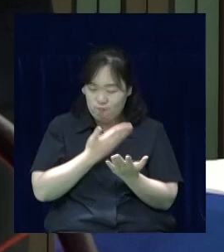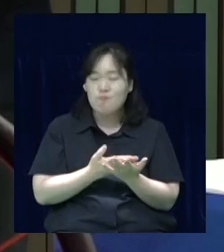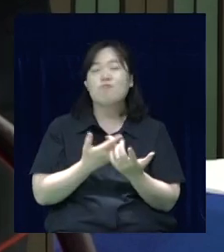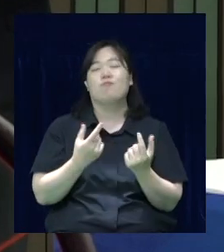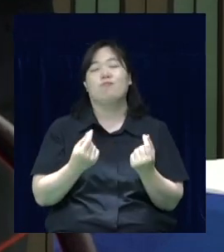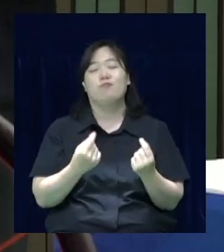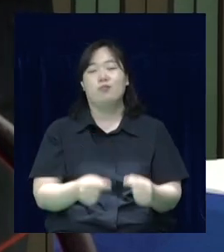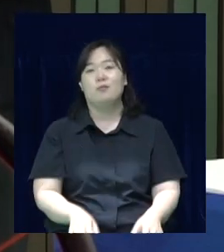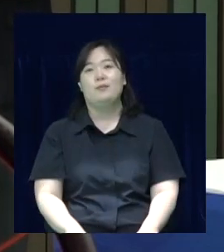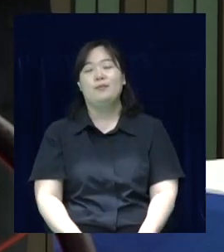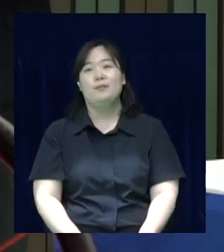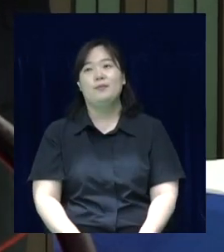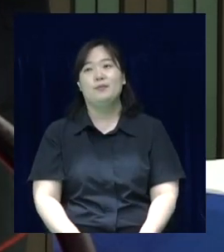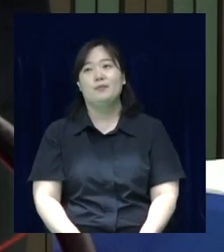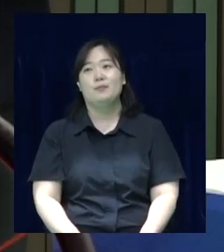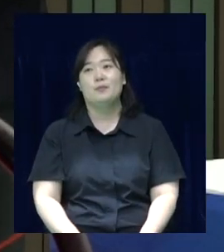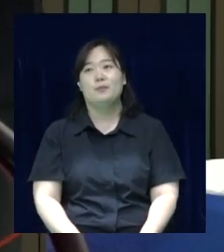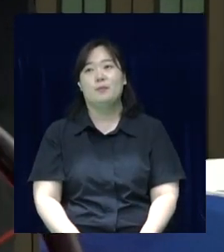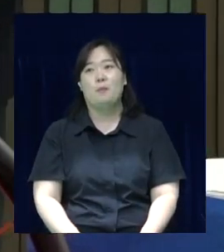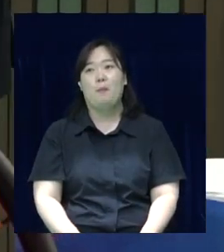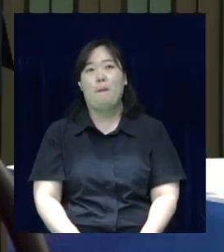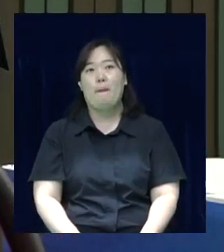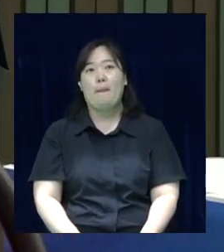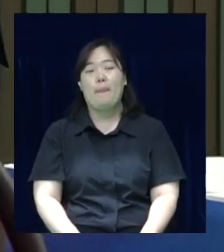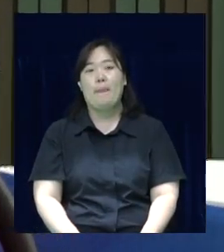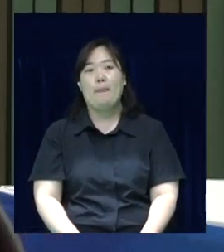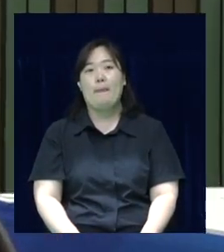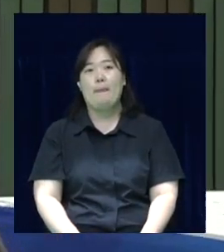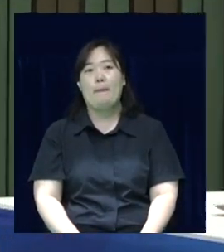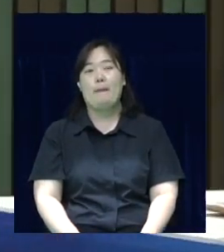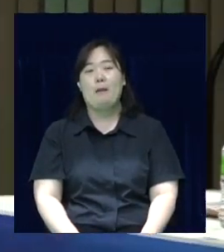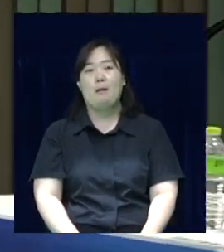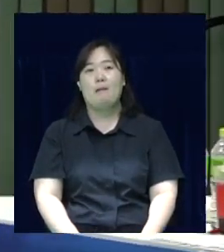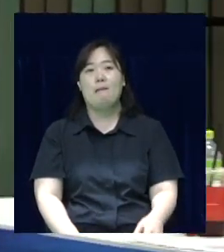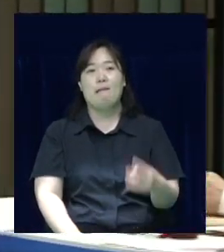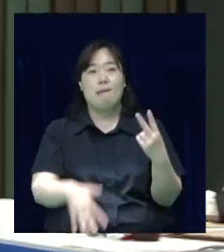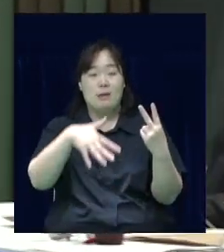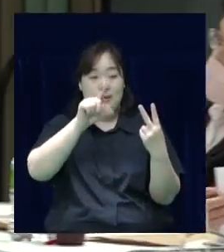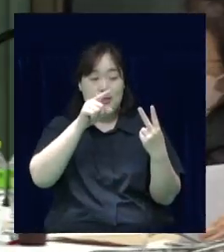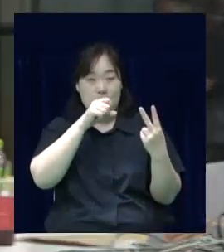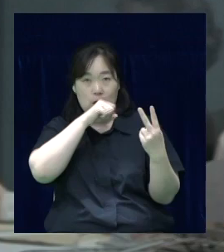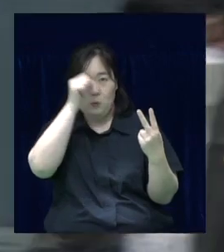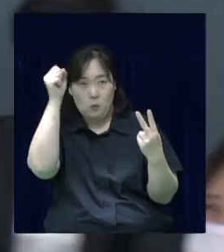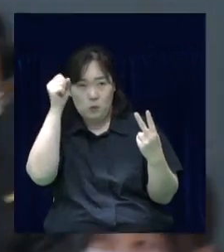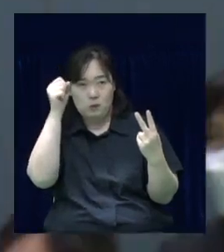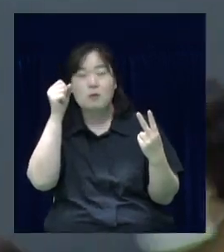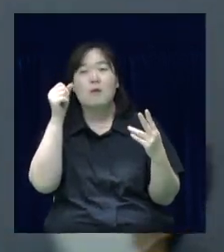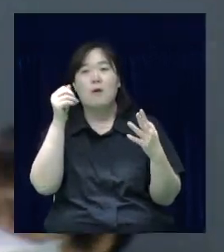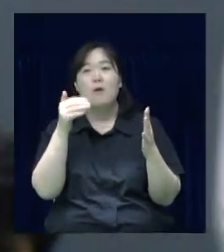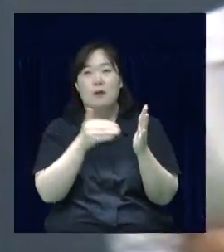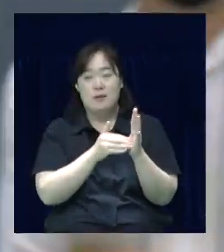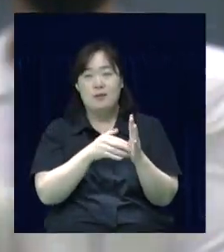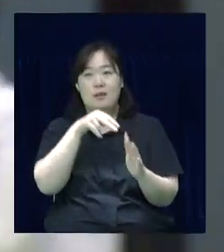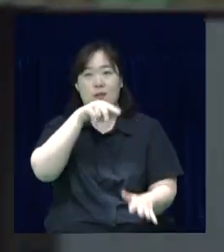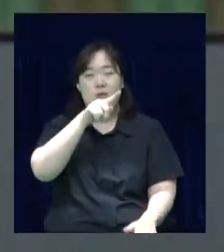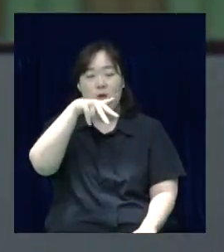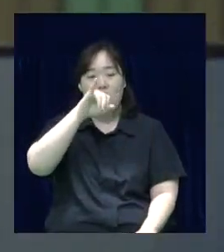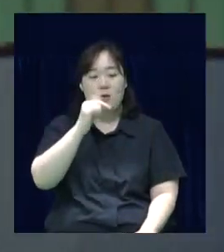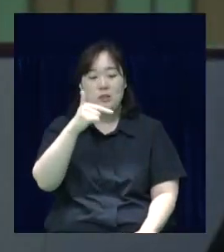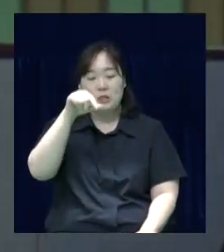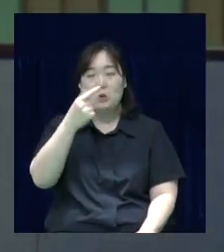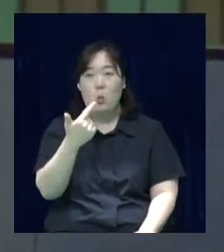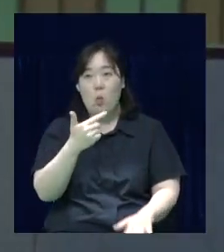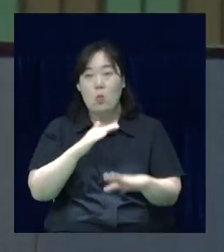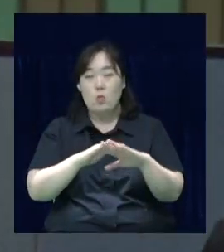쌓아야 된다는 거죠. 그렇습니다. 예. 자, 2차 시도를 성공시켰던 서진곤 선수가 3차 시도를 또